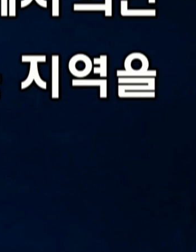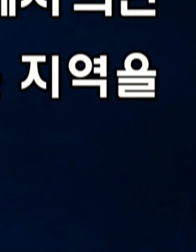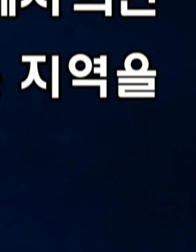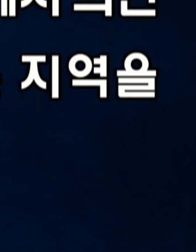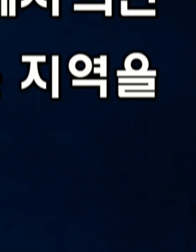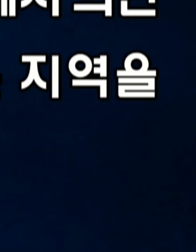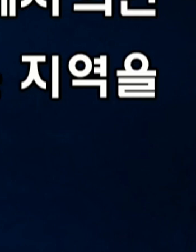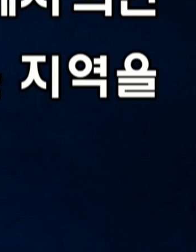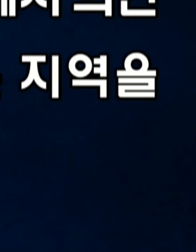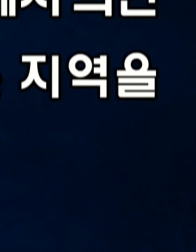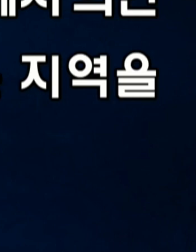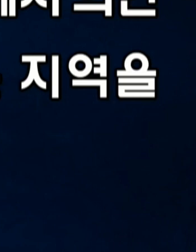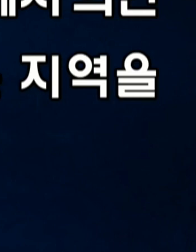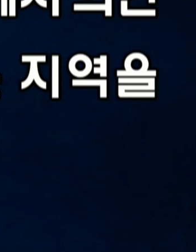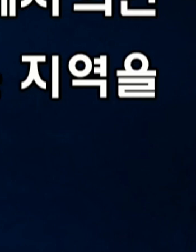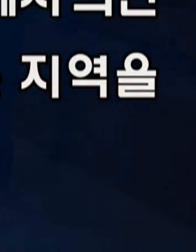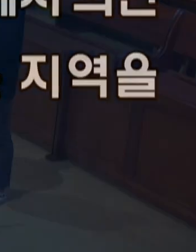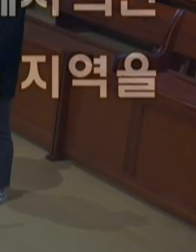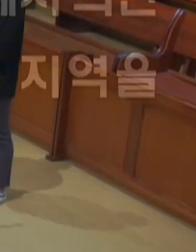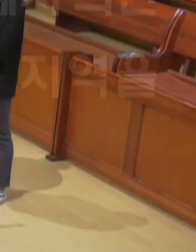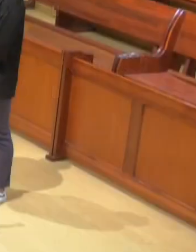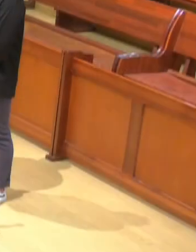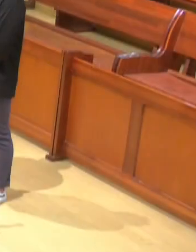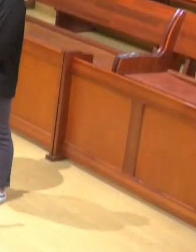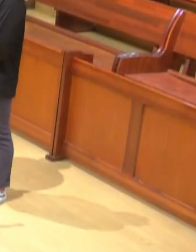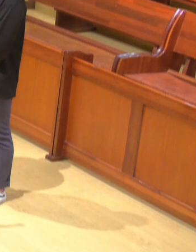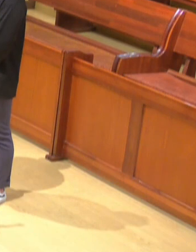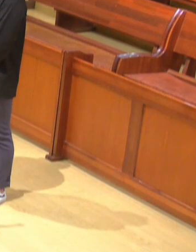하나님의 말씀입니다. 아멘.